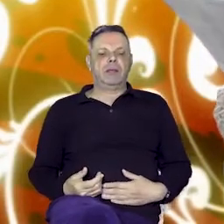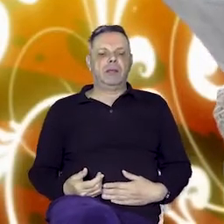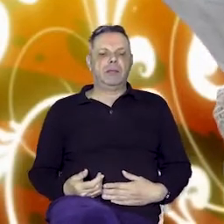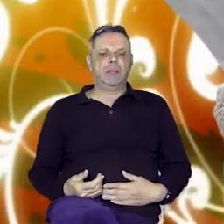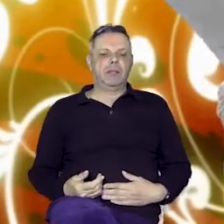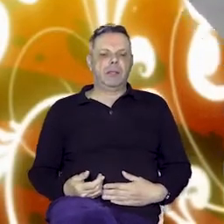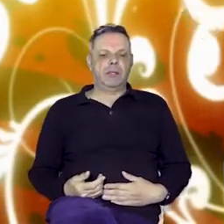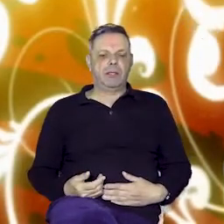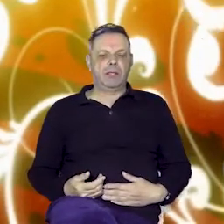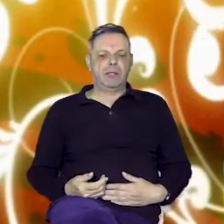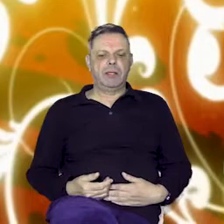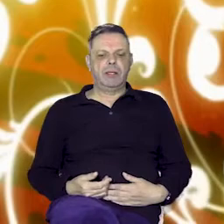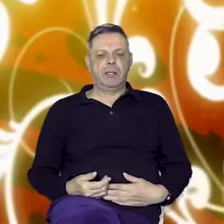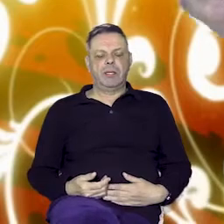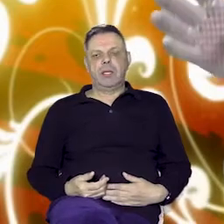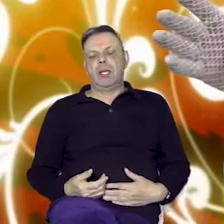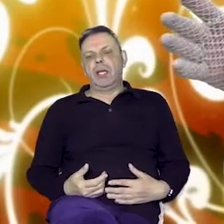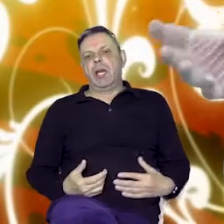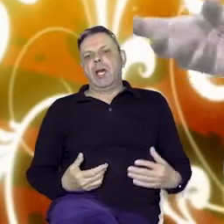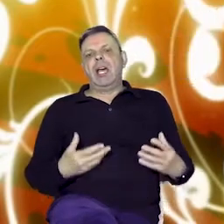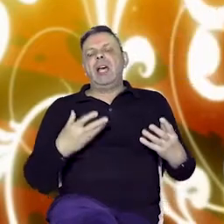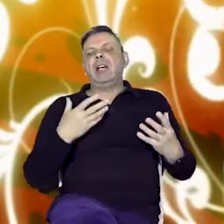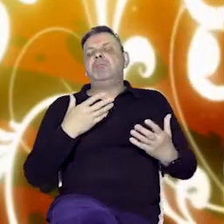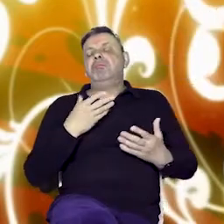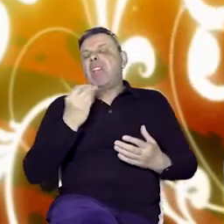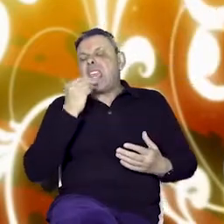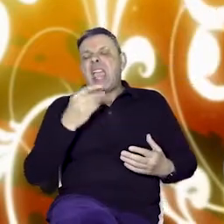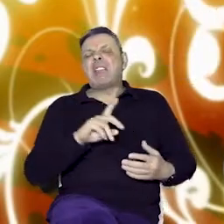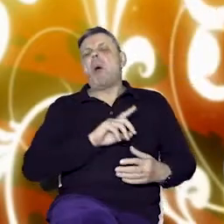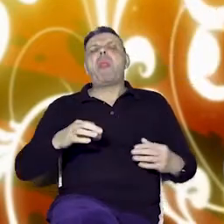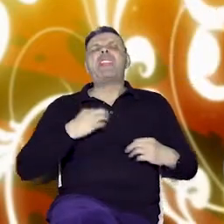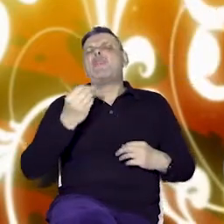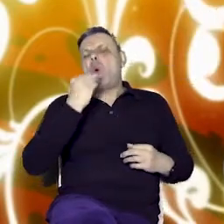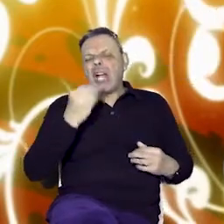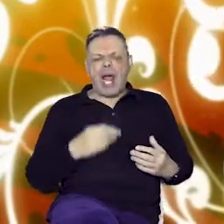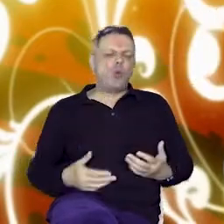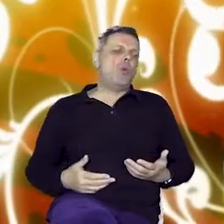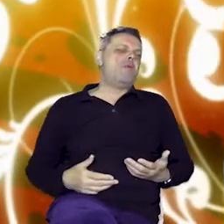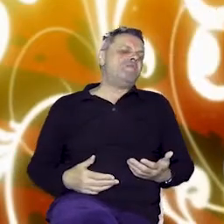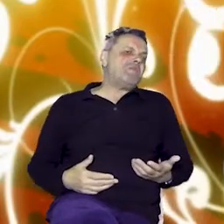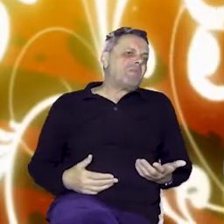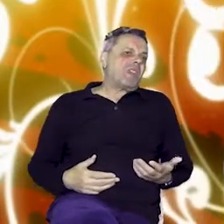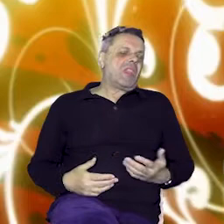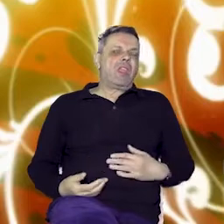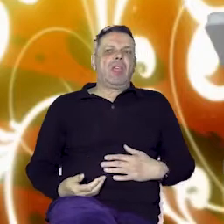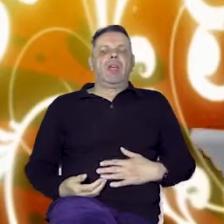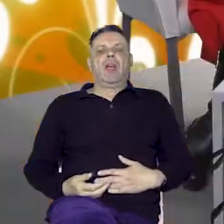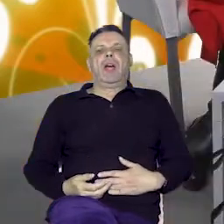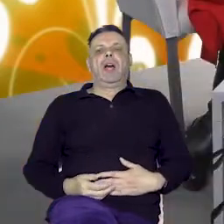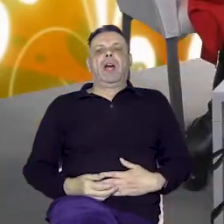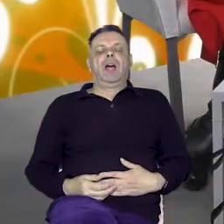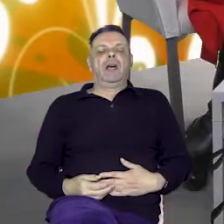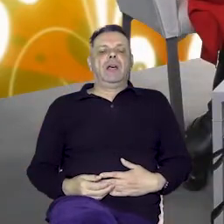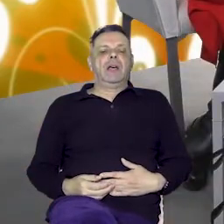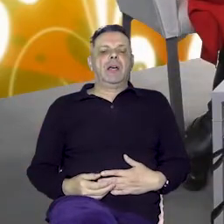brzo diže taj osjećaj zadovoljstva, što je jako velika varka i jako veliki bumerang našem zdravlju i organizmu.